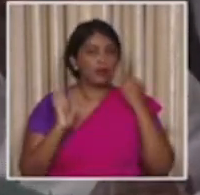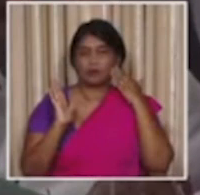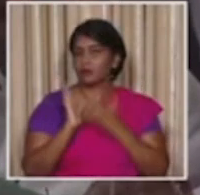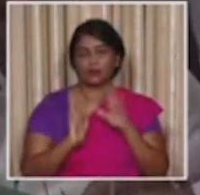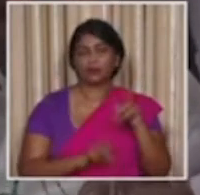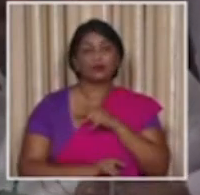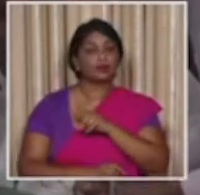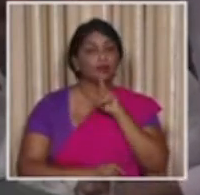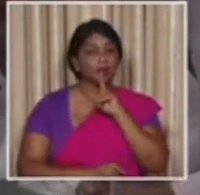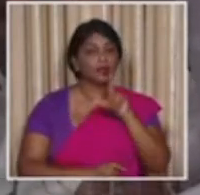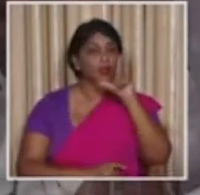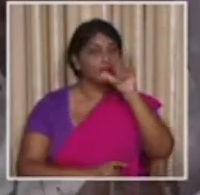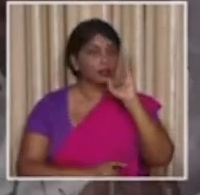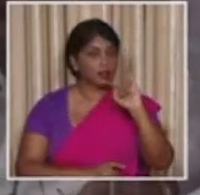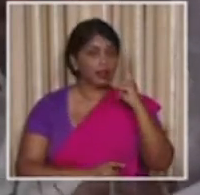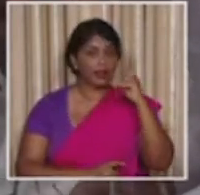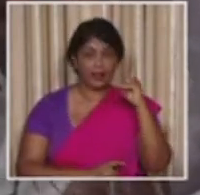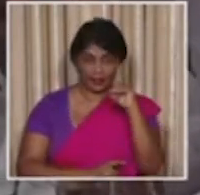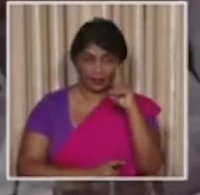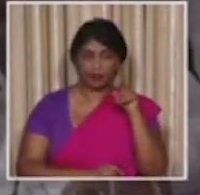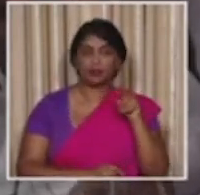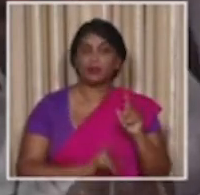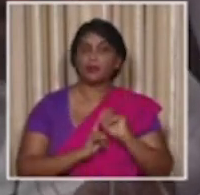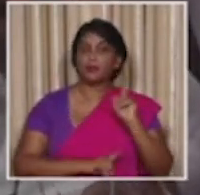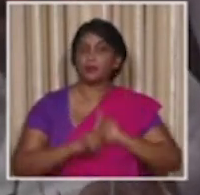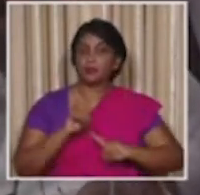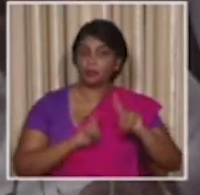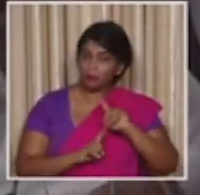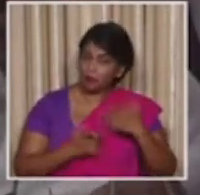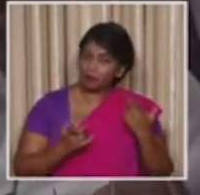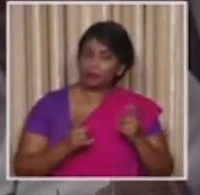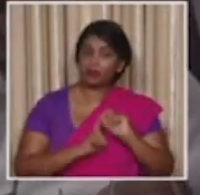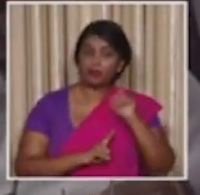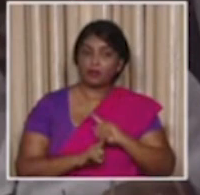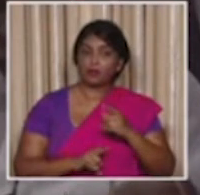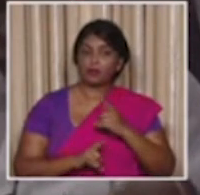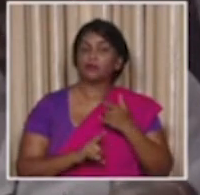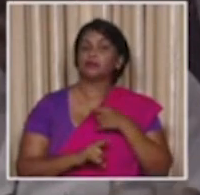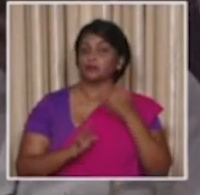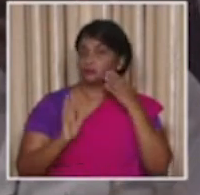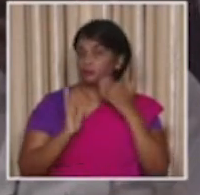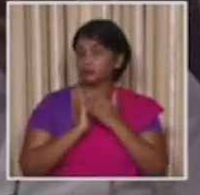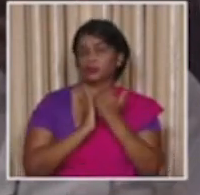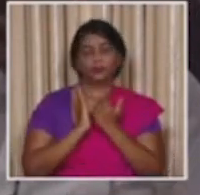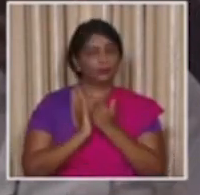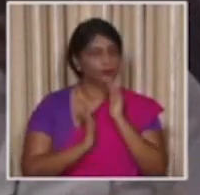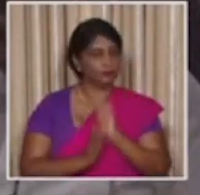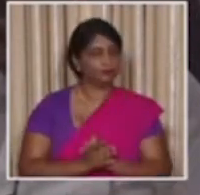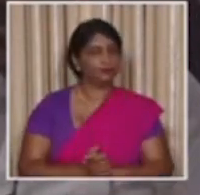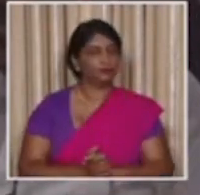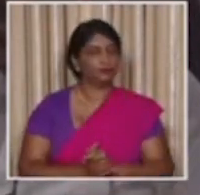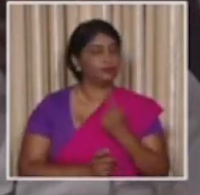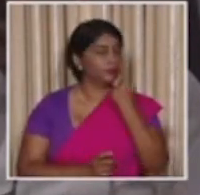ඒ තීරණය ඇවිල්ලා තින්නේ 76 එක වගන්තියේ පාර්ලිමේන්තුවේ නැත්නම් පාර්ලිමේන්ටරි සුප්‍රීමසි කියන තත්ත්වයත් එක්ක.